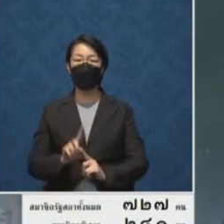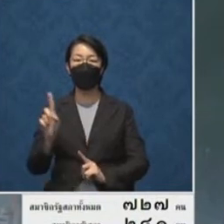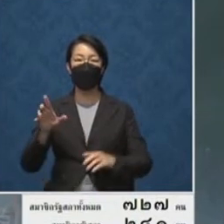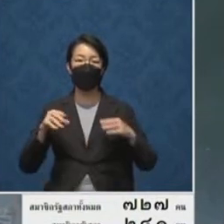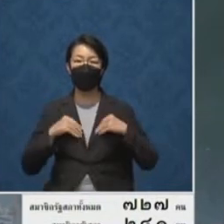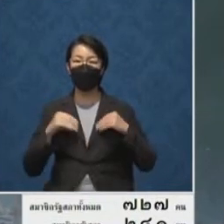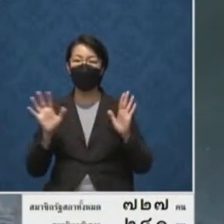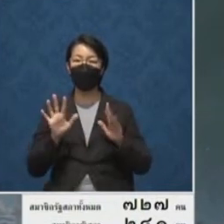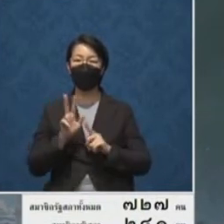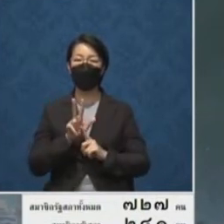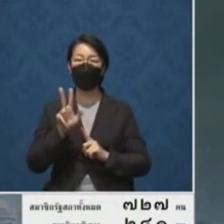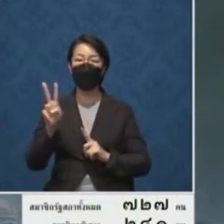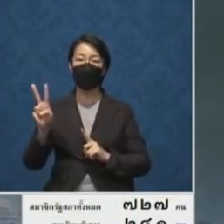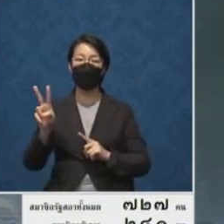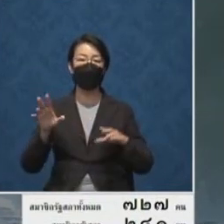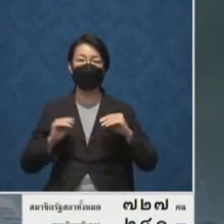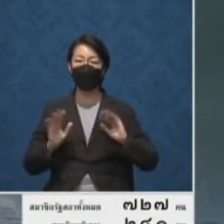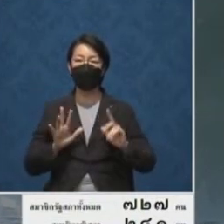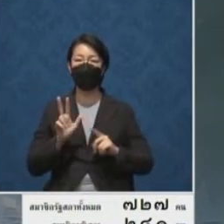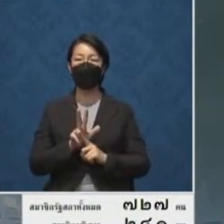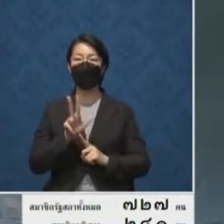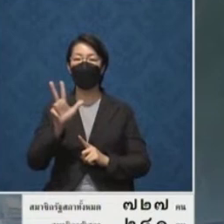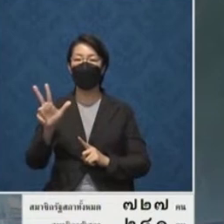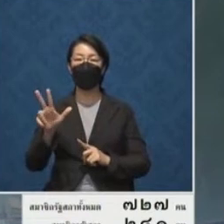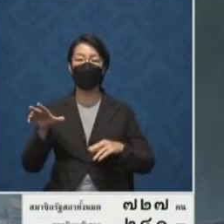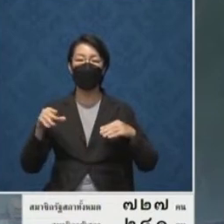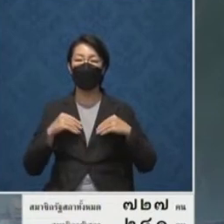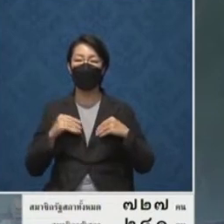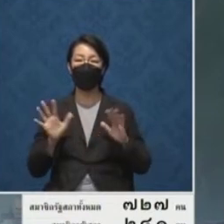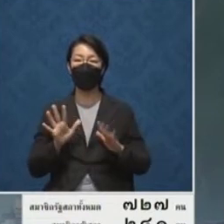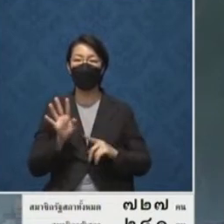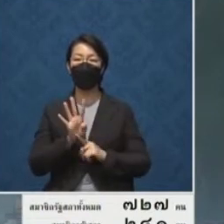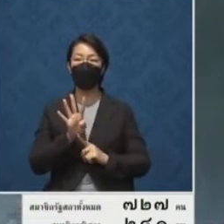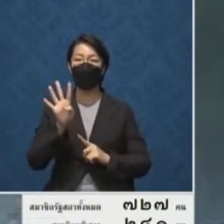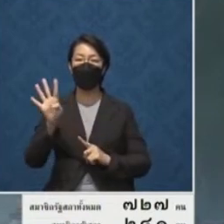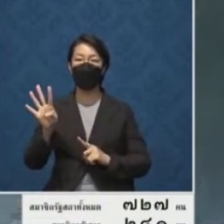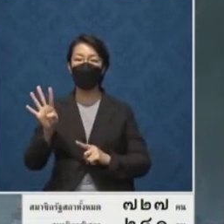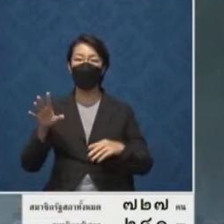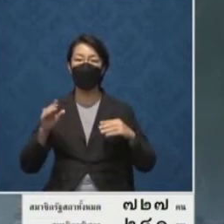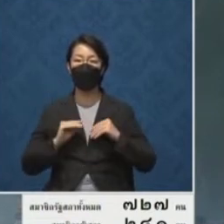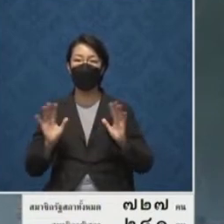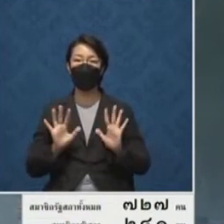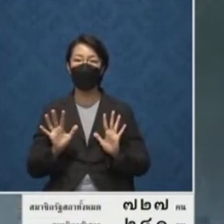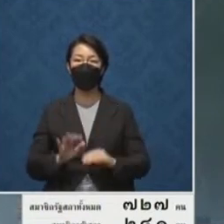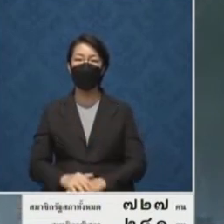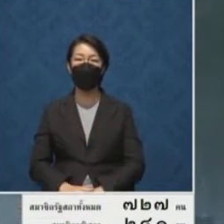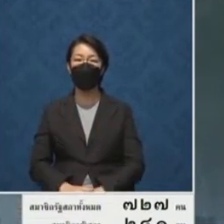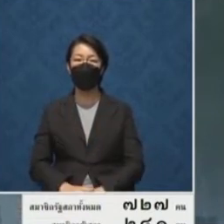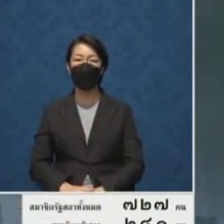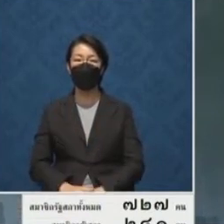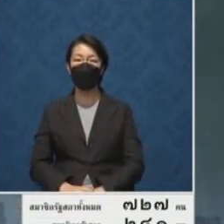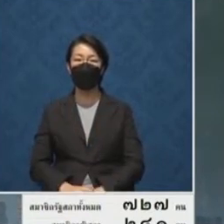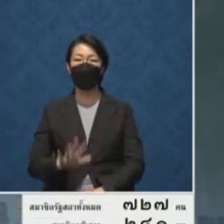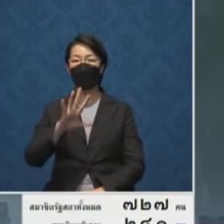1ไม่รับหลักการ2ไม่รับหลักการ3ไม่รับหลักการ4ไม่รับหลัก